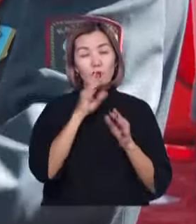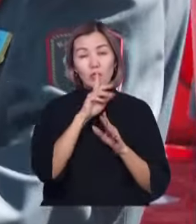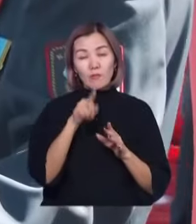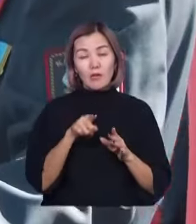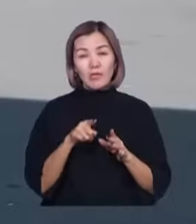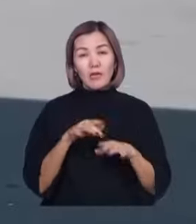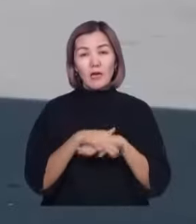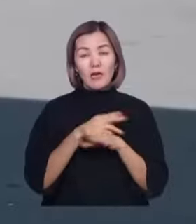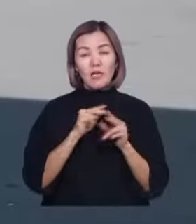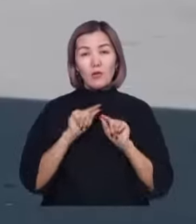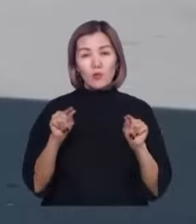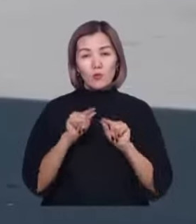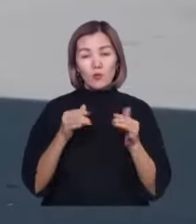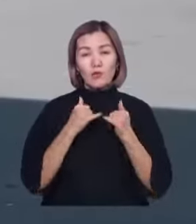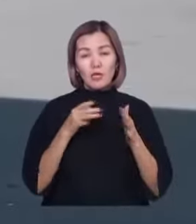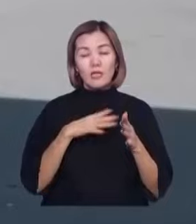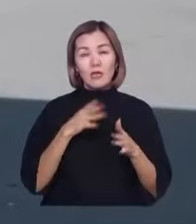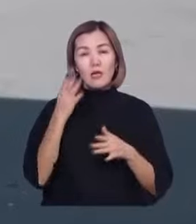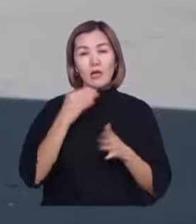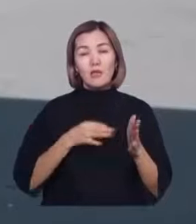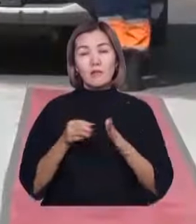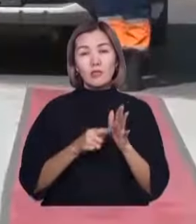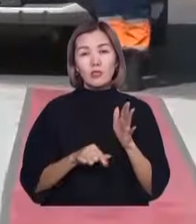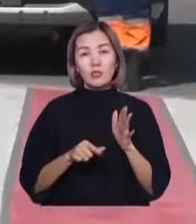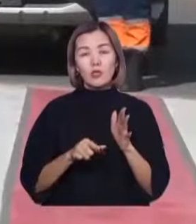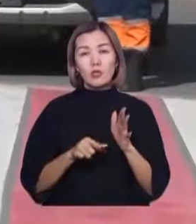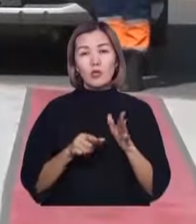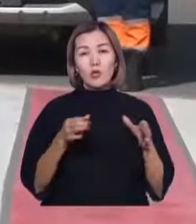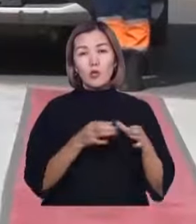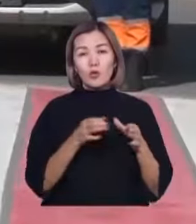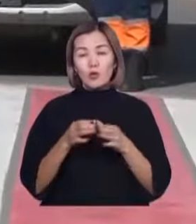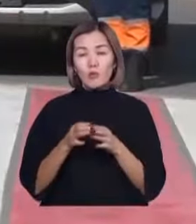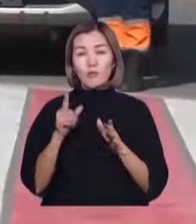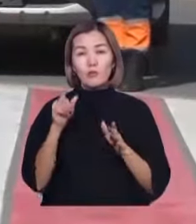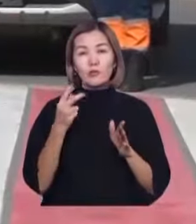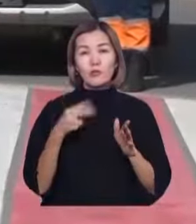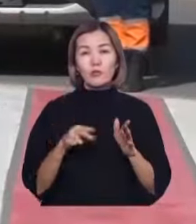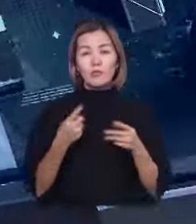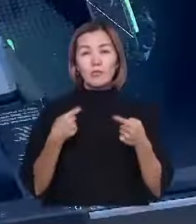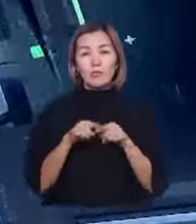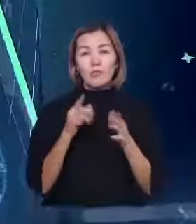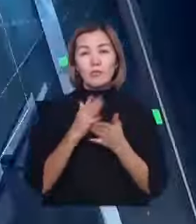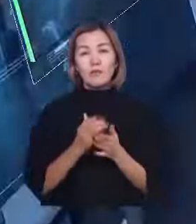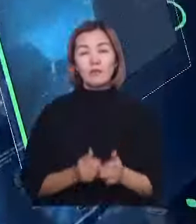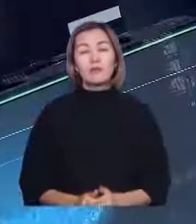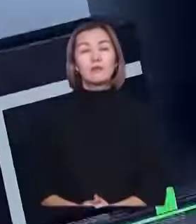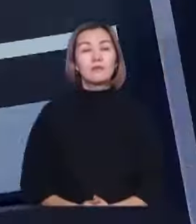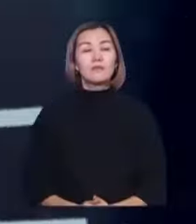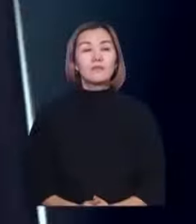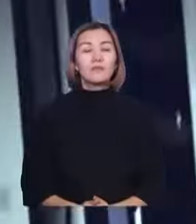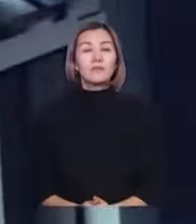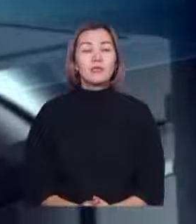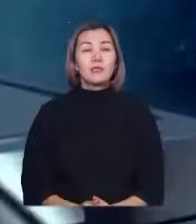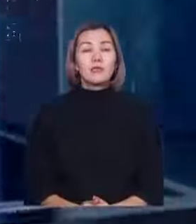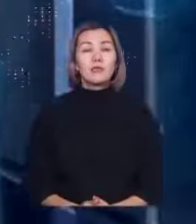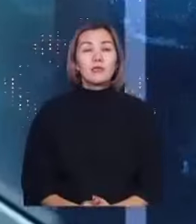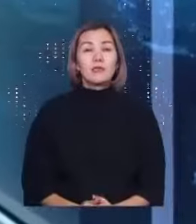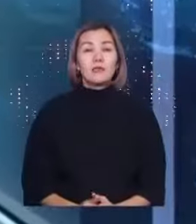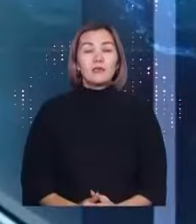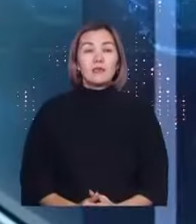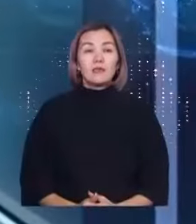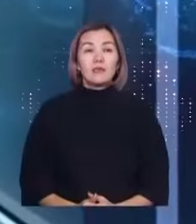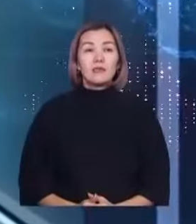халық ұлықтайды. Айта кетейік, Алматы облысында 700-ге жуық жеке құрам және 120 арнайы техника бар. Камила Тынштай, Айсұлу Жантосова, Жайдарбек